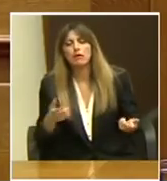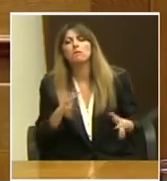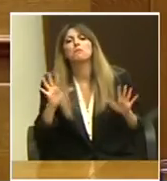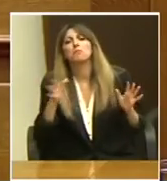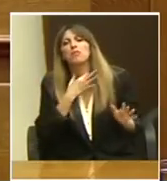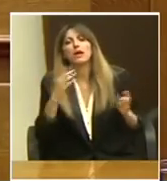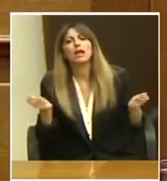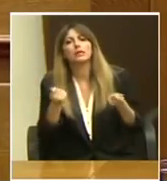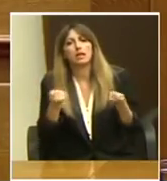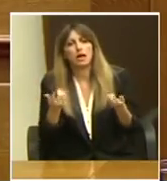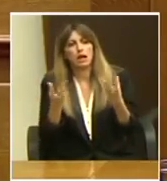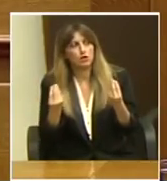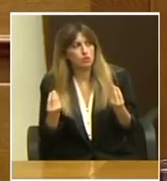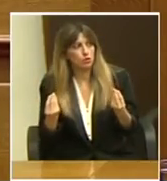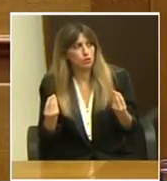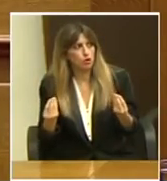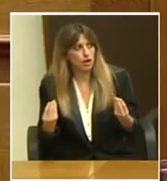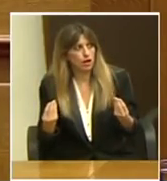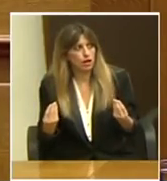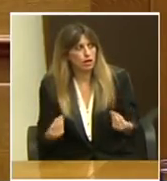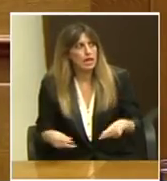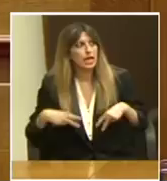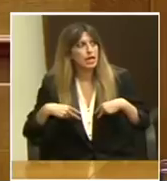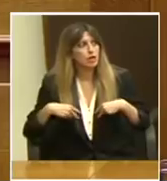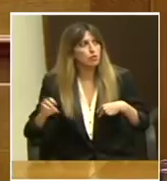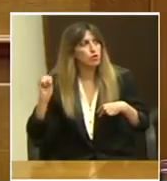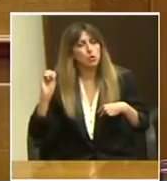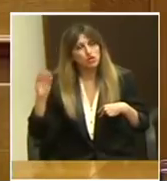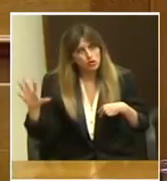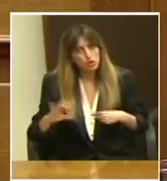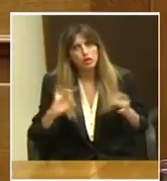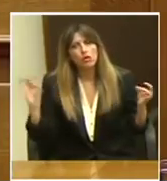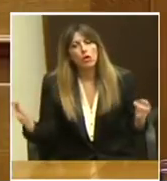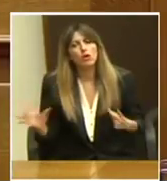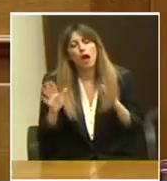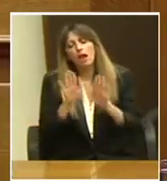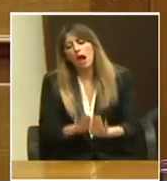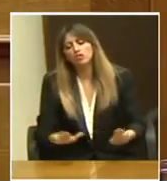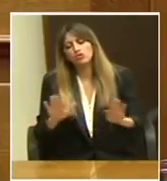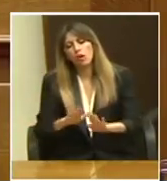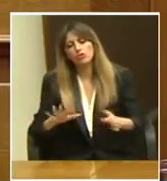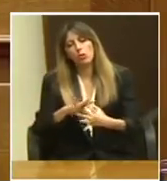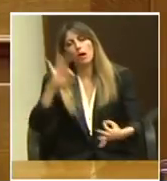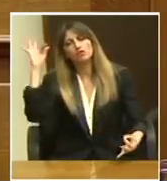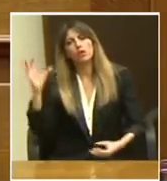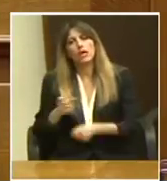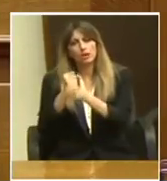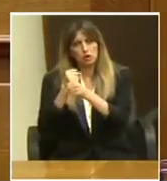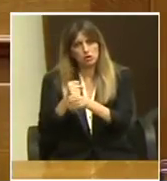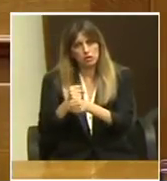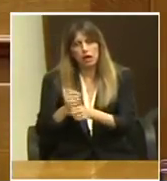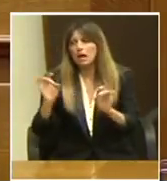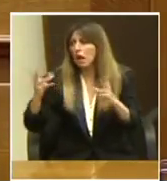υπουργός εξωτερικών να κριτικάρεται και να υβρίζεται αν τα αφήνει όλα στην εκκρεμότητα. Άλλοι είναι οι προβλήματα, έχει να